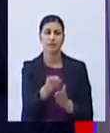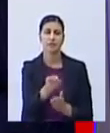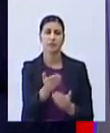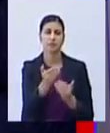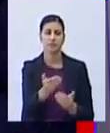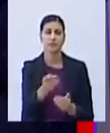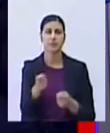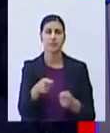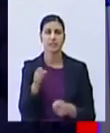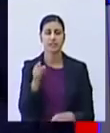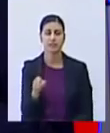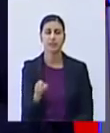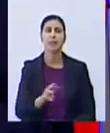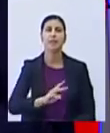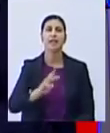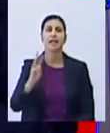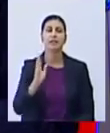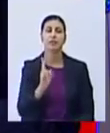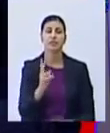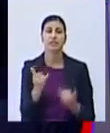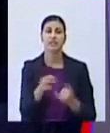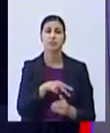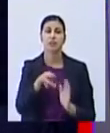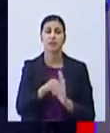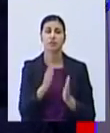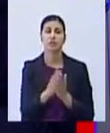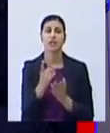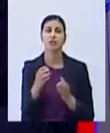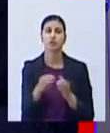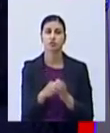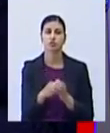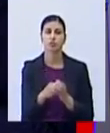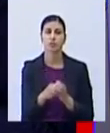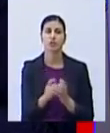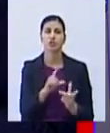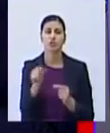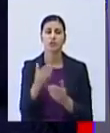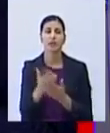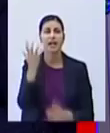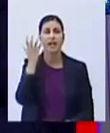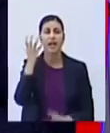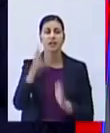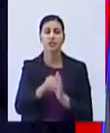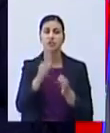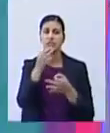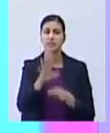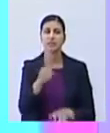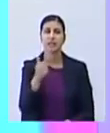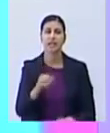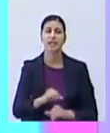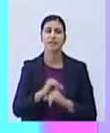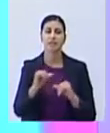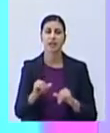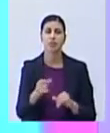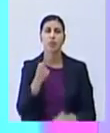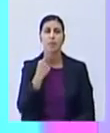ამ ბიზნესმენების, ამ მილიარდელების, რომლებიც დღეს პარლამენტში არიან ერთგუფა თავმოყრილები, ჩადით აგერ კახეთში ნებისმიერი კარგად